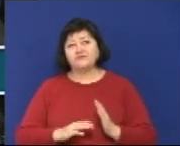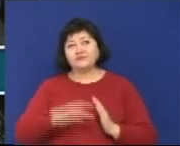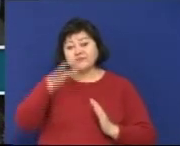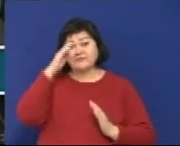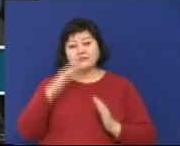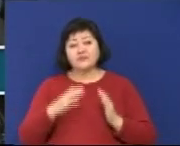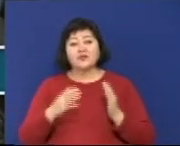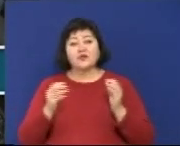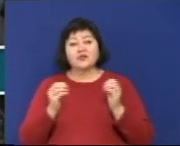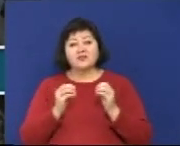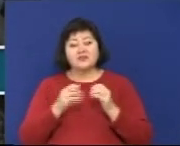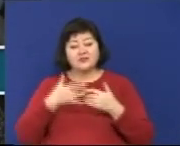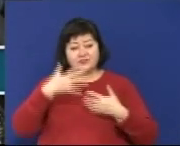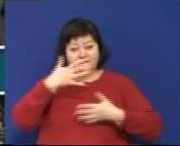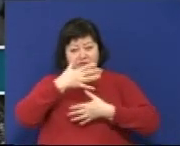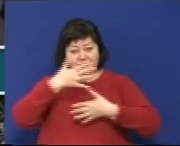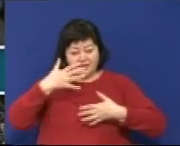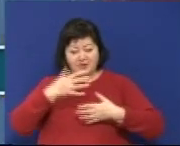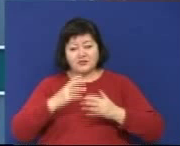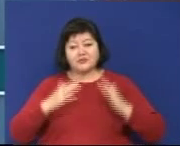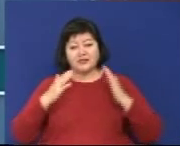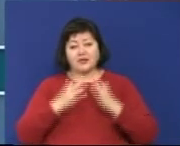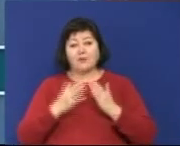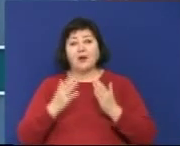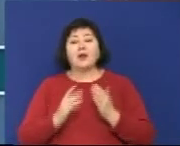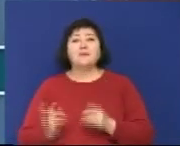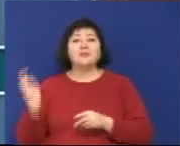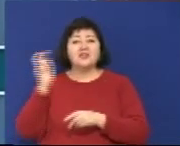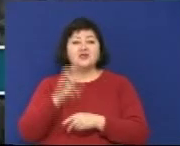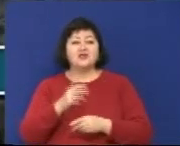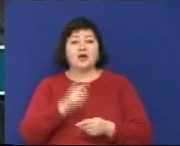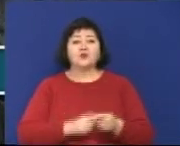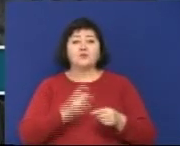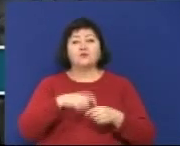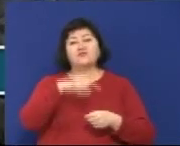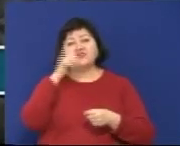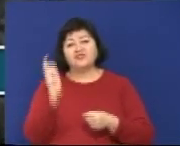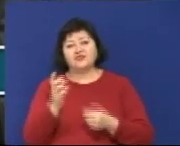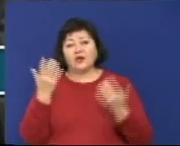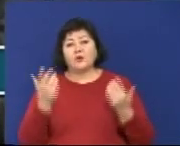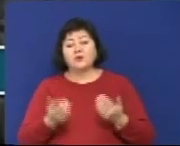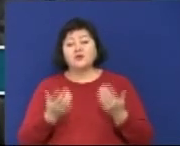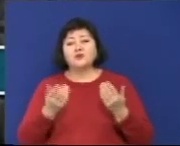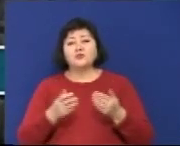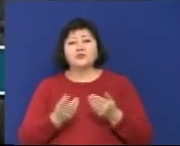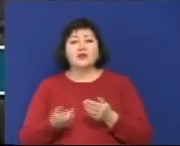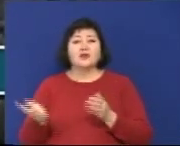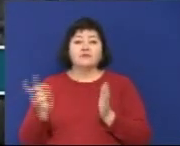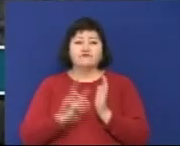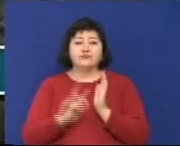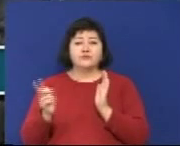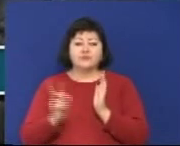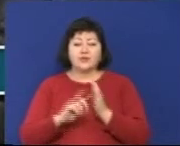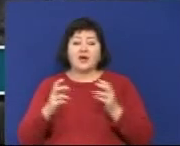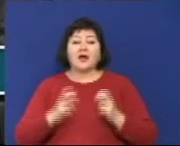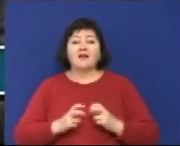много квартирантов переезжают, приезжают, обратно заселяются. Конечно, аур. В этом подъезде 112 квартир, и только